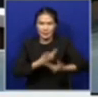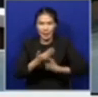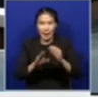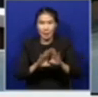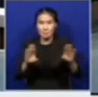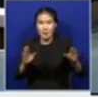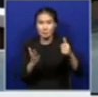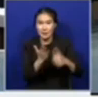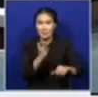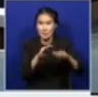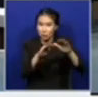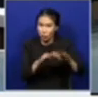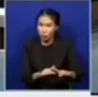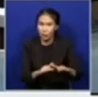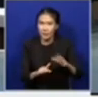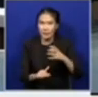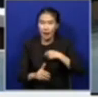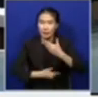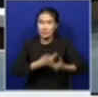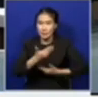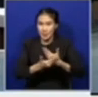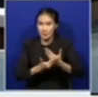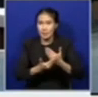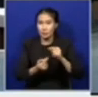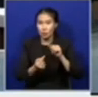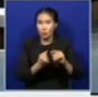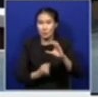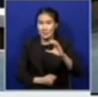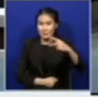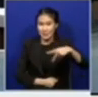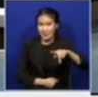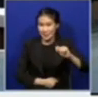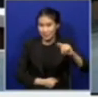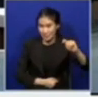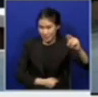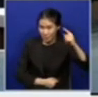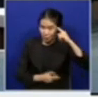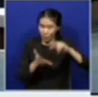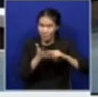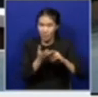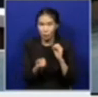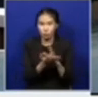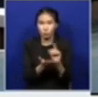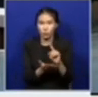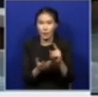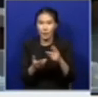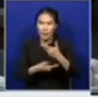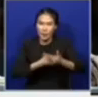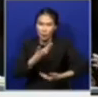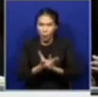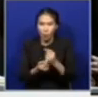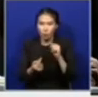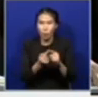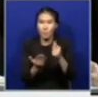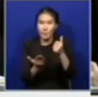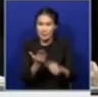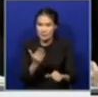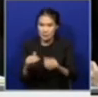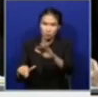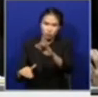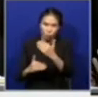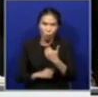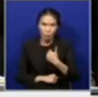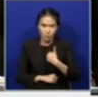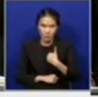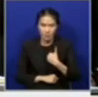ไหร่พูดง่ายๆก็คือส่วนต่างที่จะได้เพิ่มจาก FTA เดิมเป็นอย่างไรและที่สำคัญที่สุดค่ะต้องไม่ลืมว่าส่วน